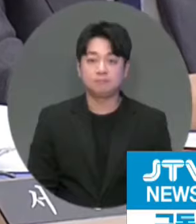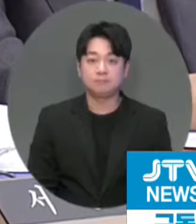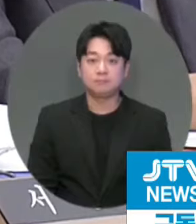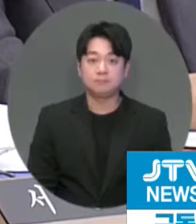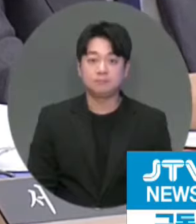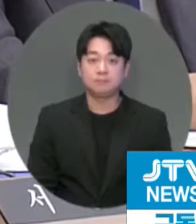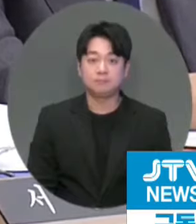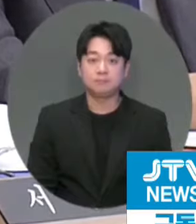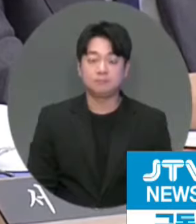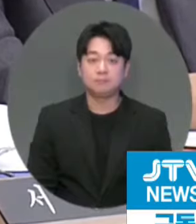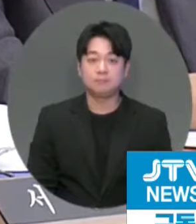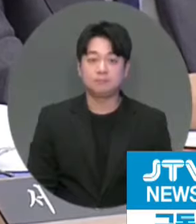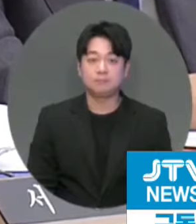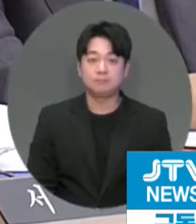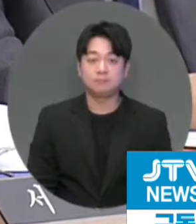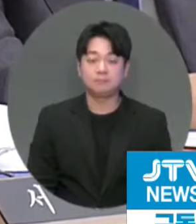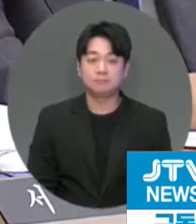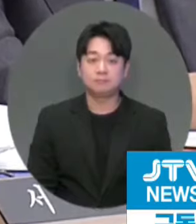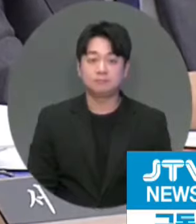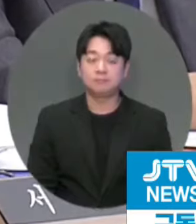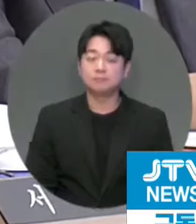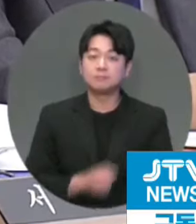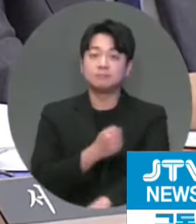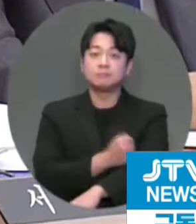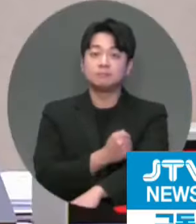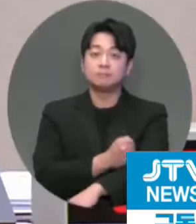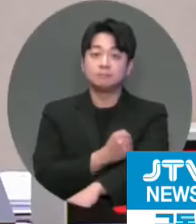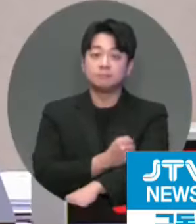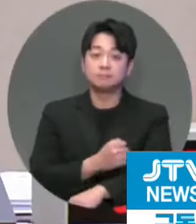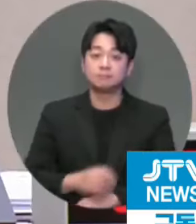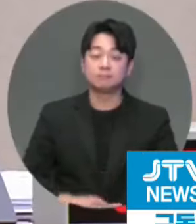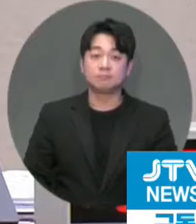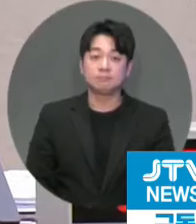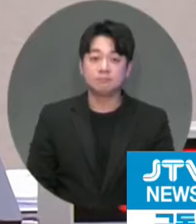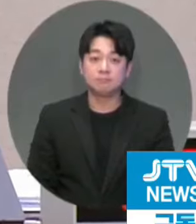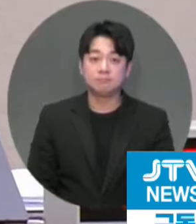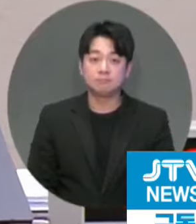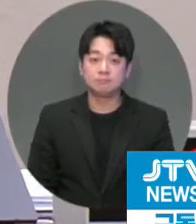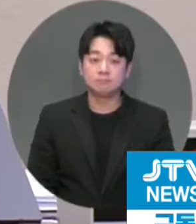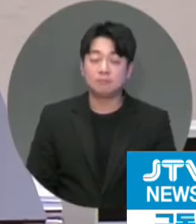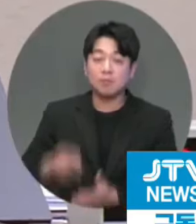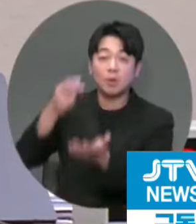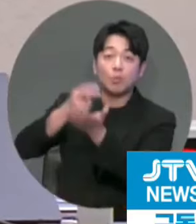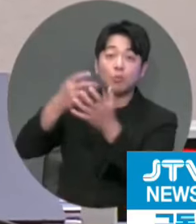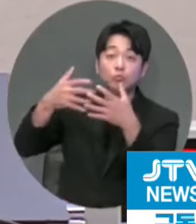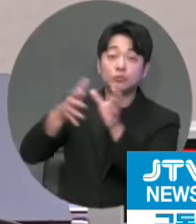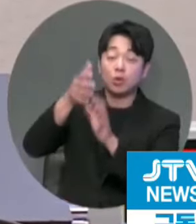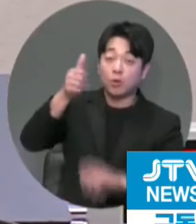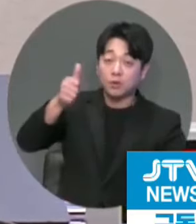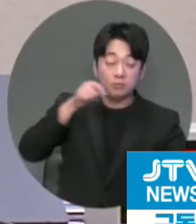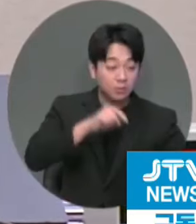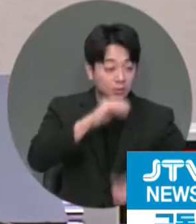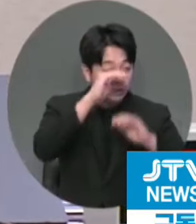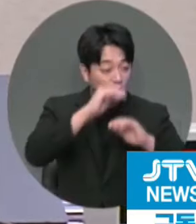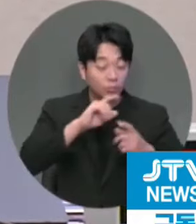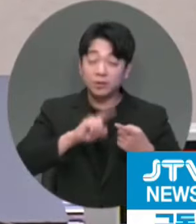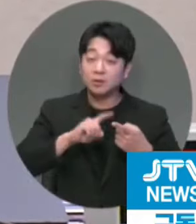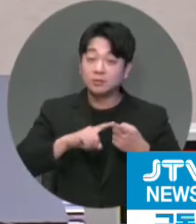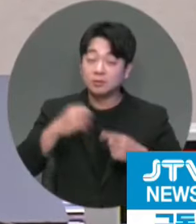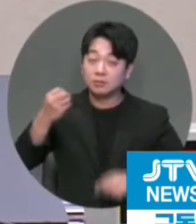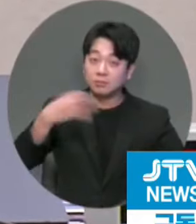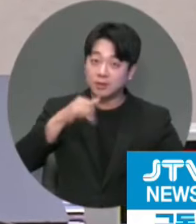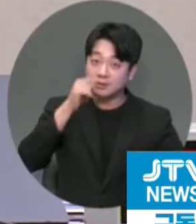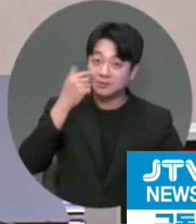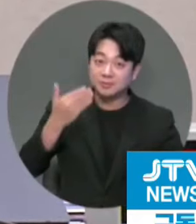좋겠습니다. 네, 수고하셨고요. 저도 좀 놀라운데 장관님 혹시 하실 말씀 있습니까?